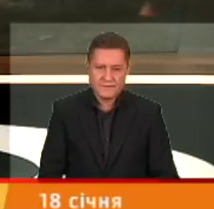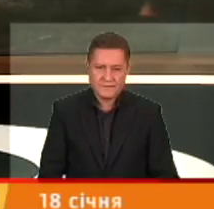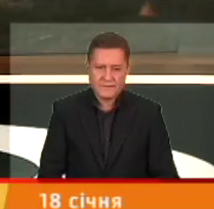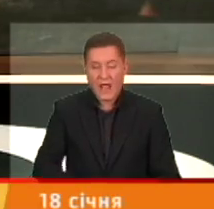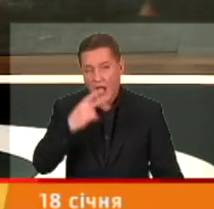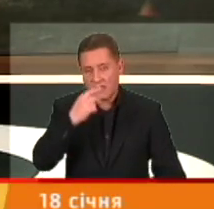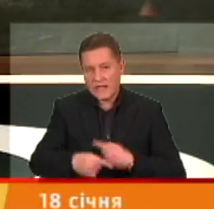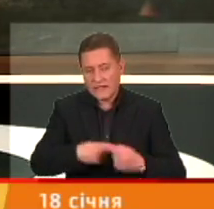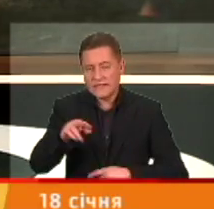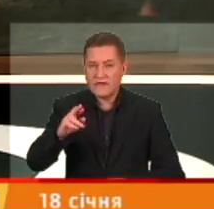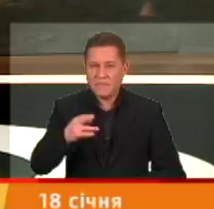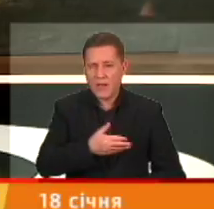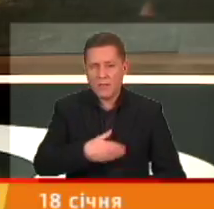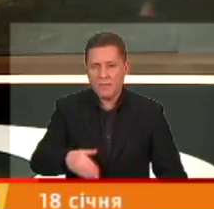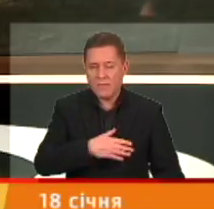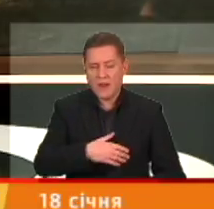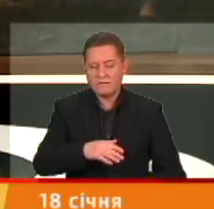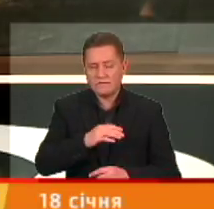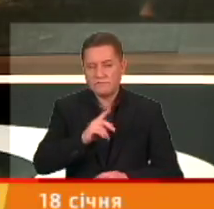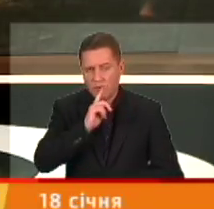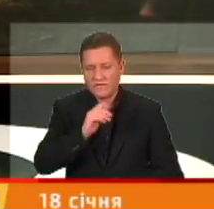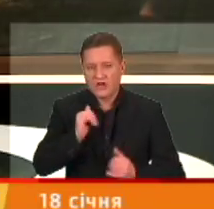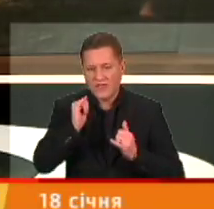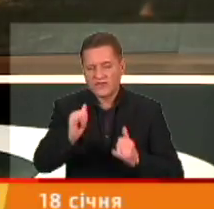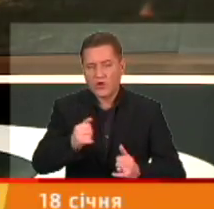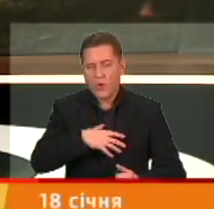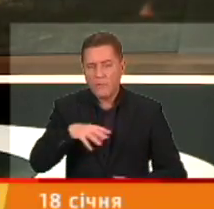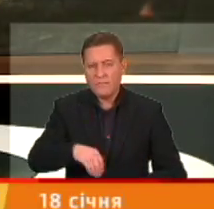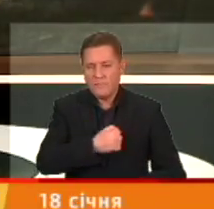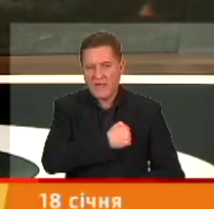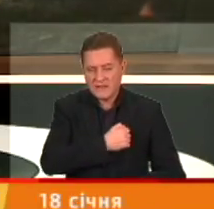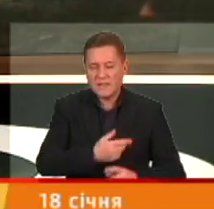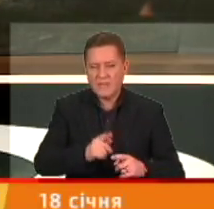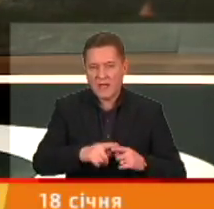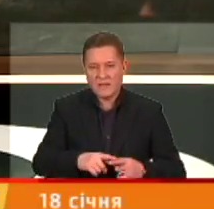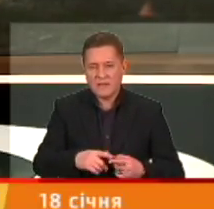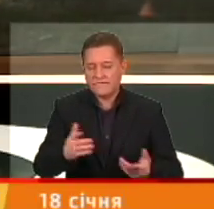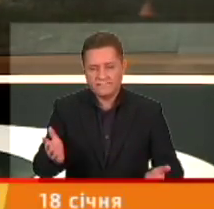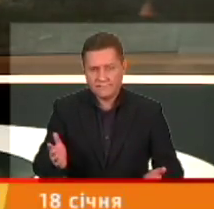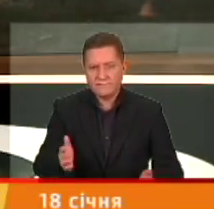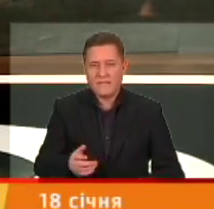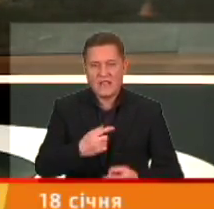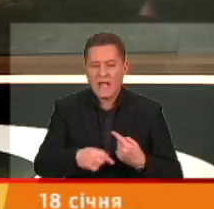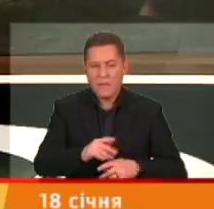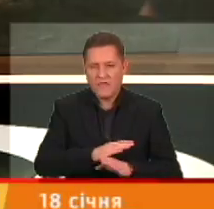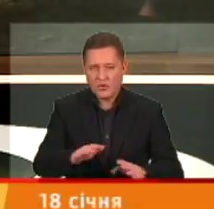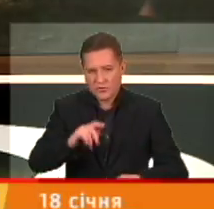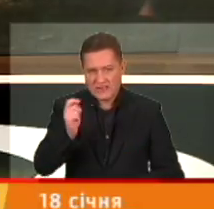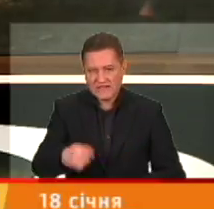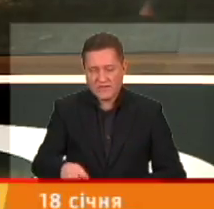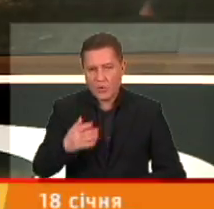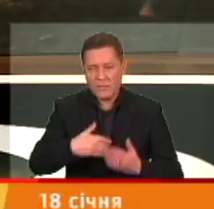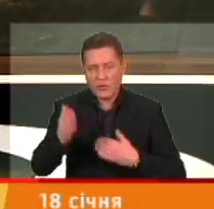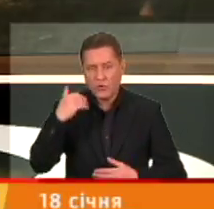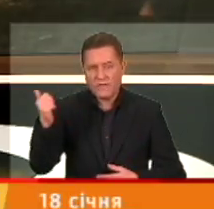І традиційно у п'ятницю ми хвилиною мовчання вшановуємо бійців, які з війни більше ніколи не повернуться. Від